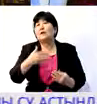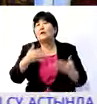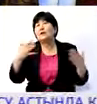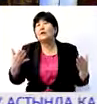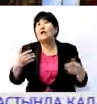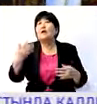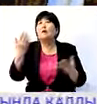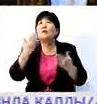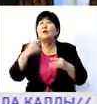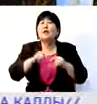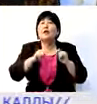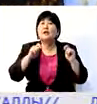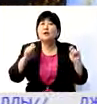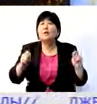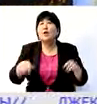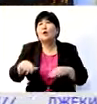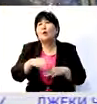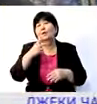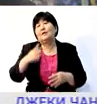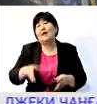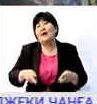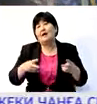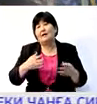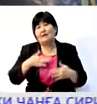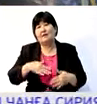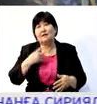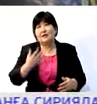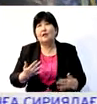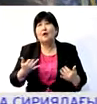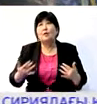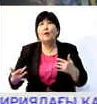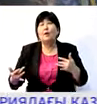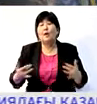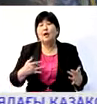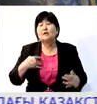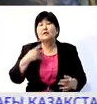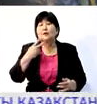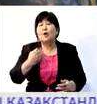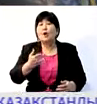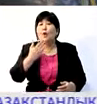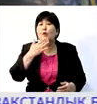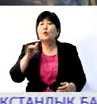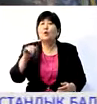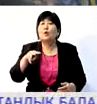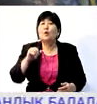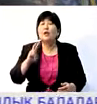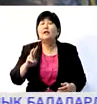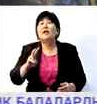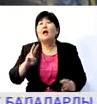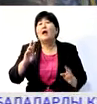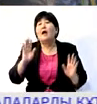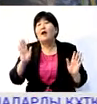тақырыптық бейнероликтер көрермендерді елжіретті. Бүгінгі осы концертті көріп, ұлттық ұлан әнби